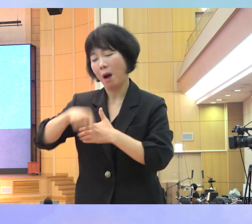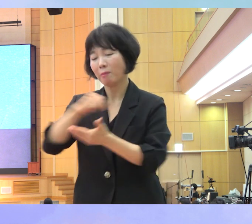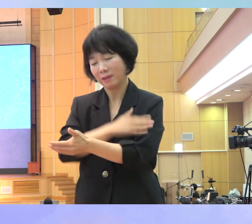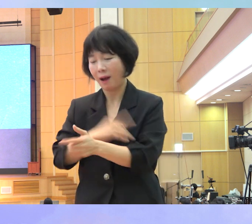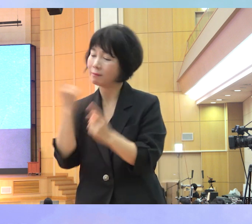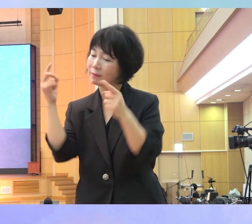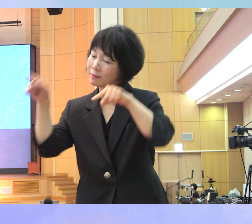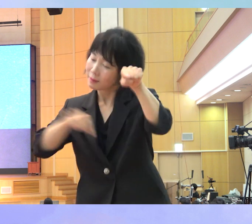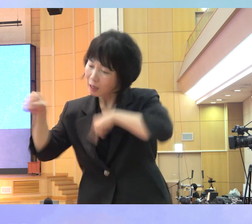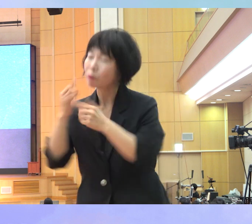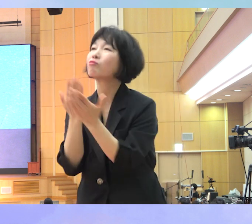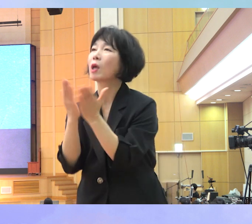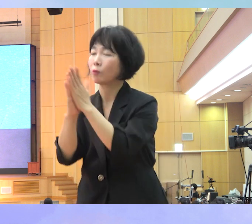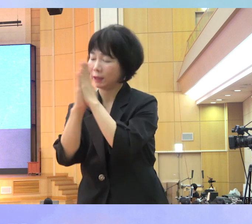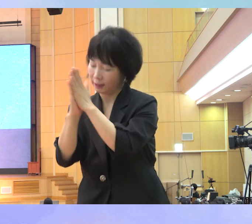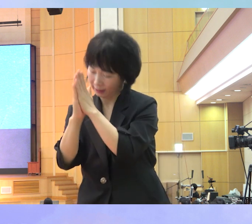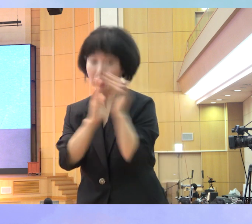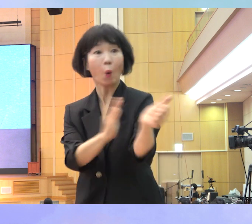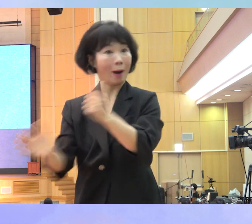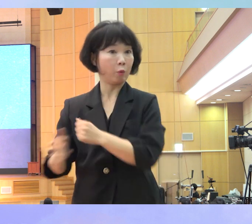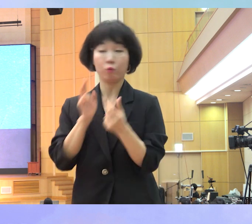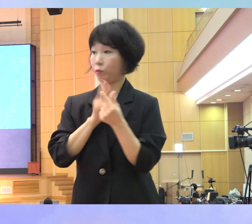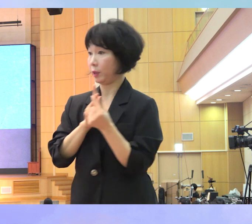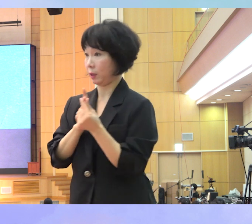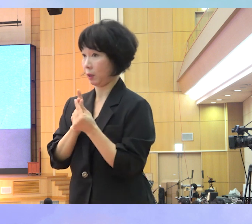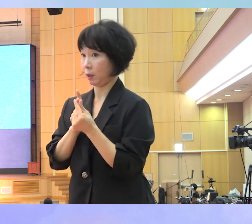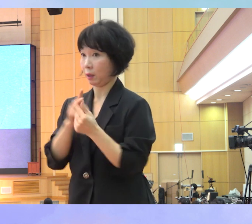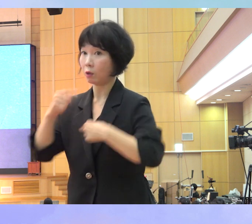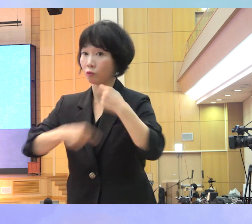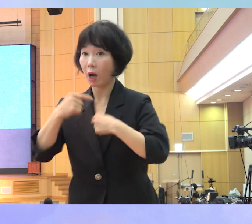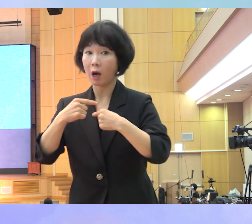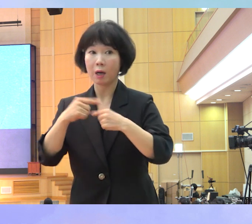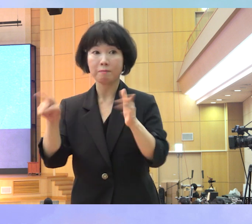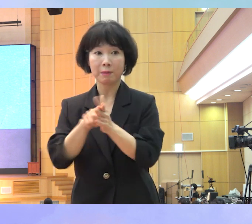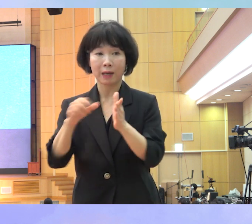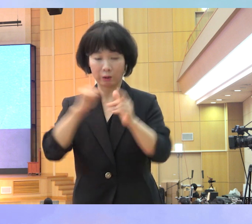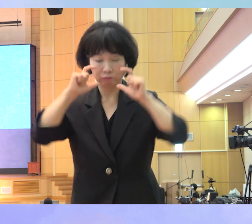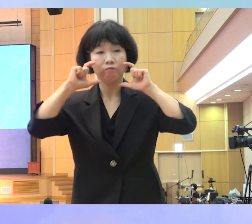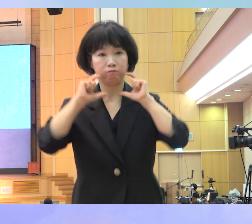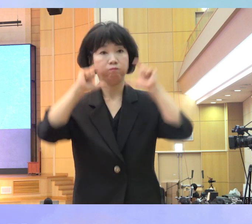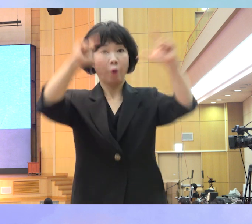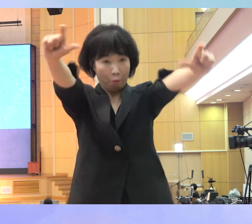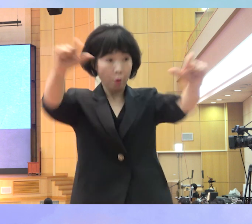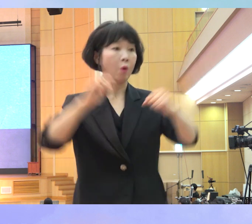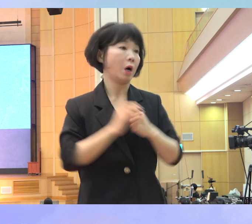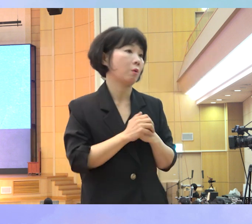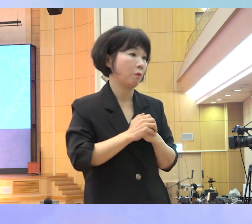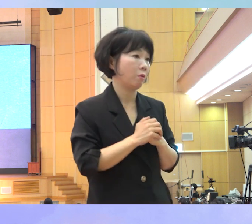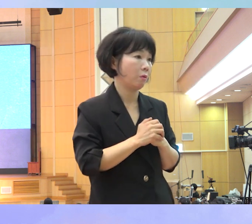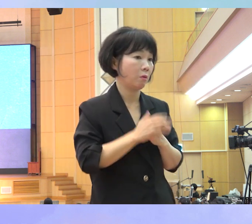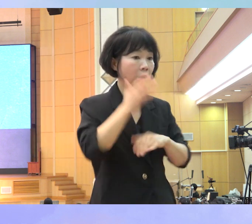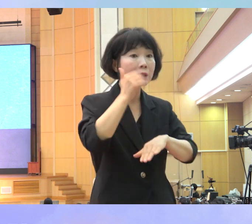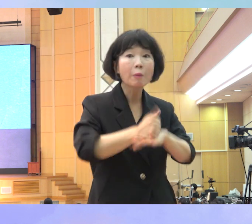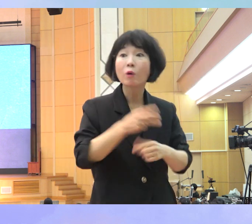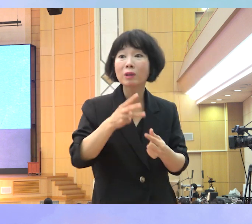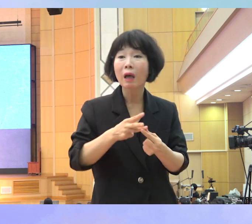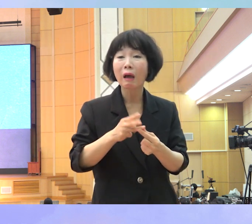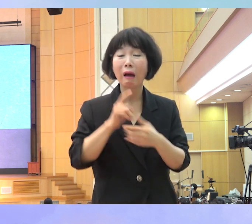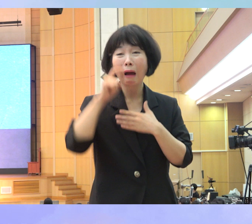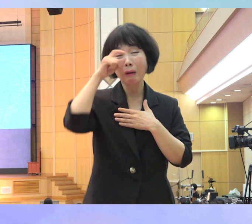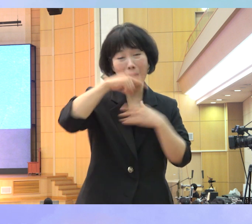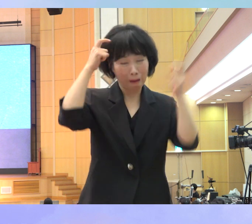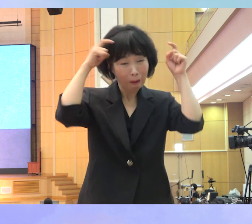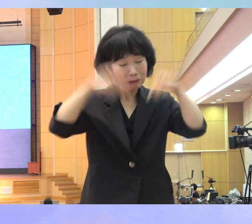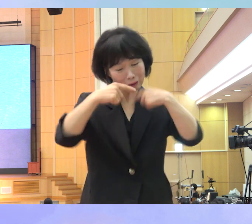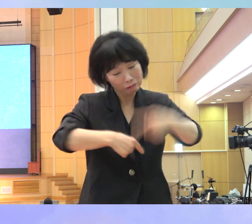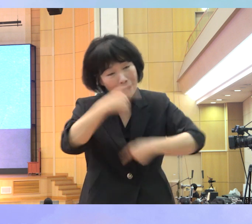그리고 마음이 잘 다스려졌으면 뭐 해야 돼요? 믿음으로 선포해야 돼요. 믿음으로 선포하고, 마지막에는 누추한 말, 어리석은